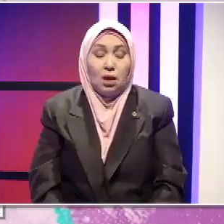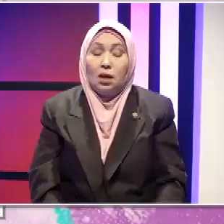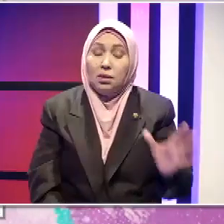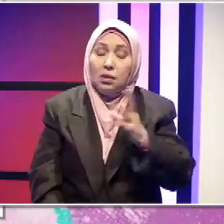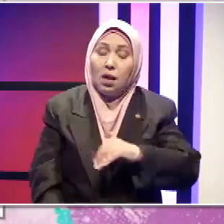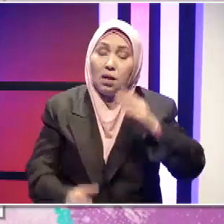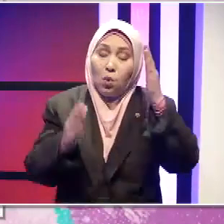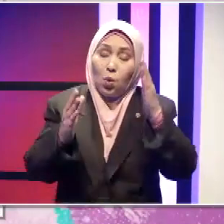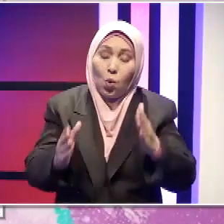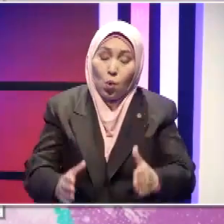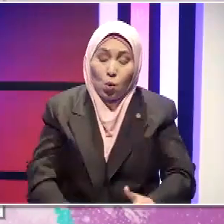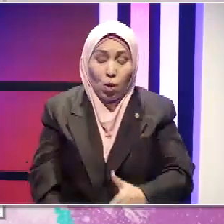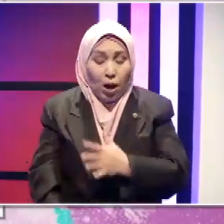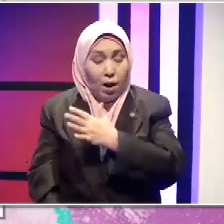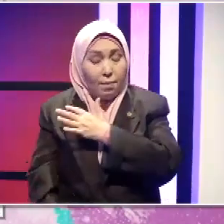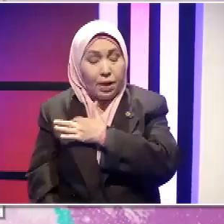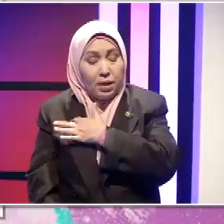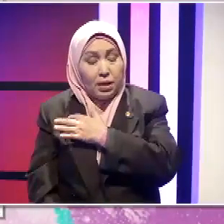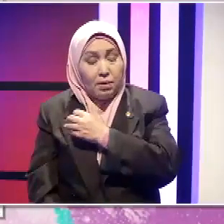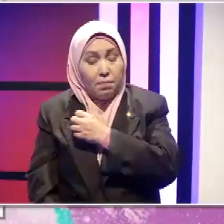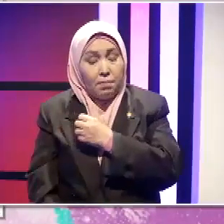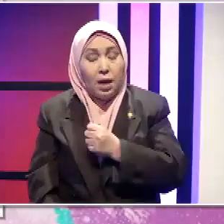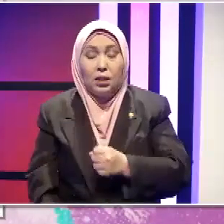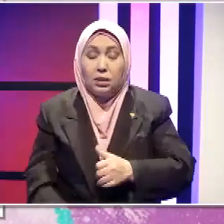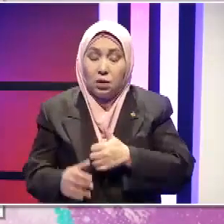Hai walladzina amanu